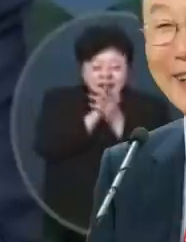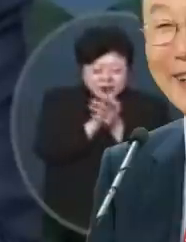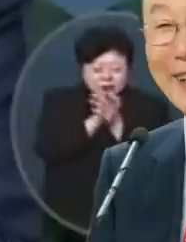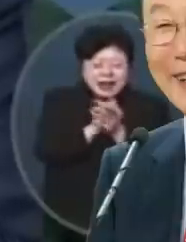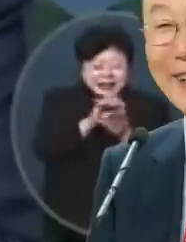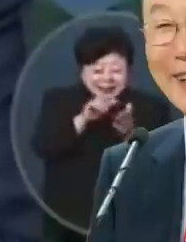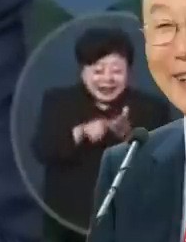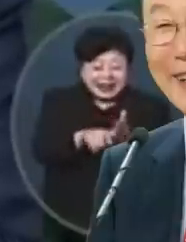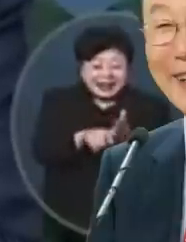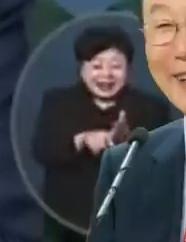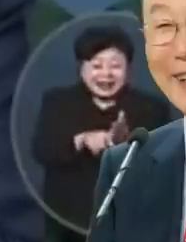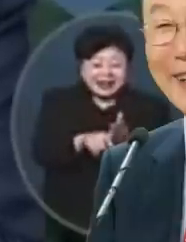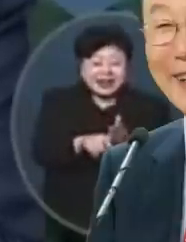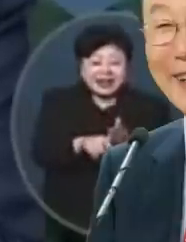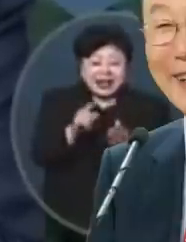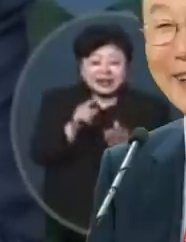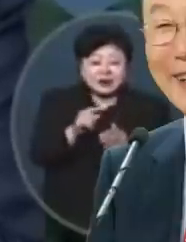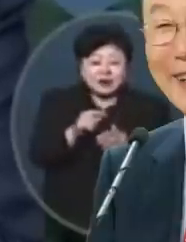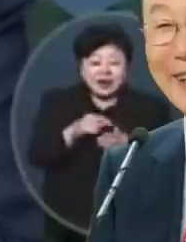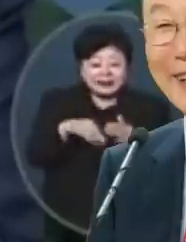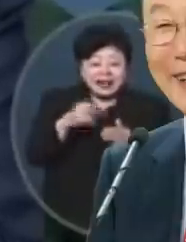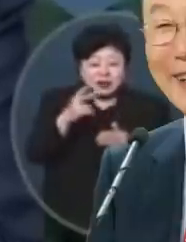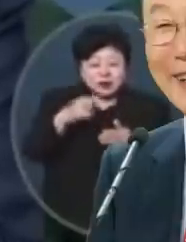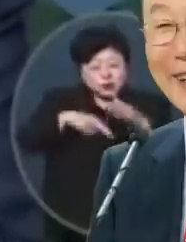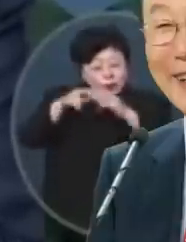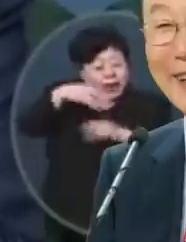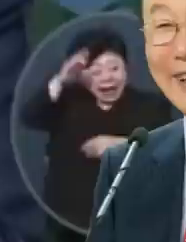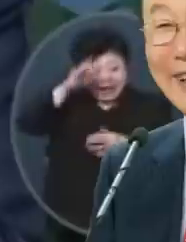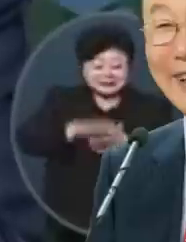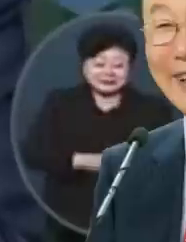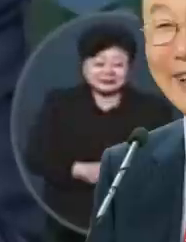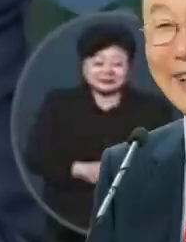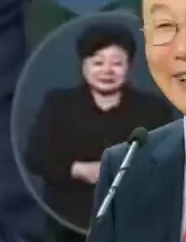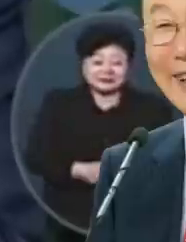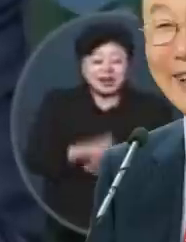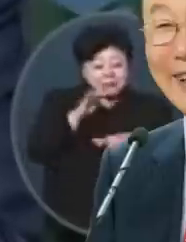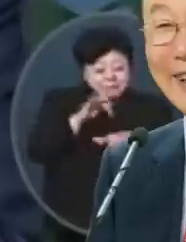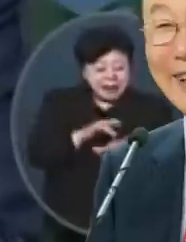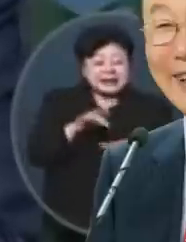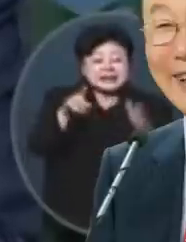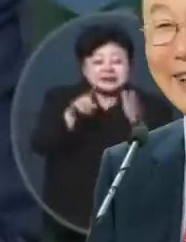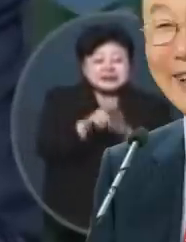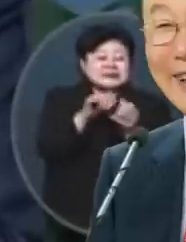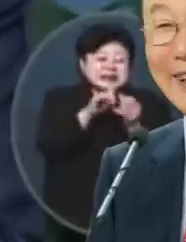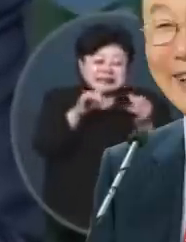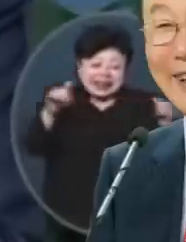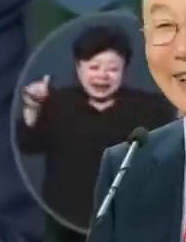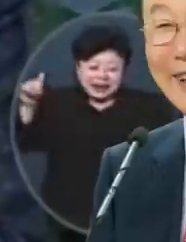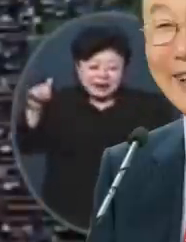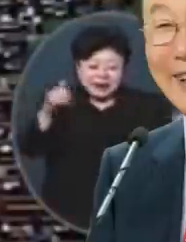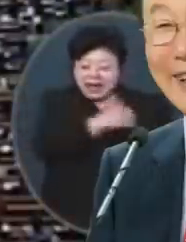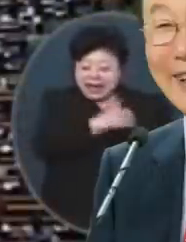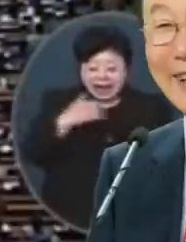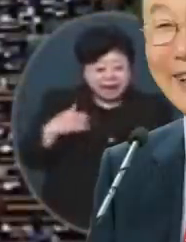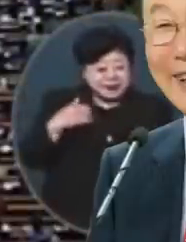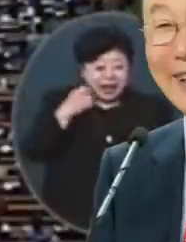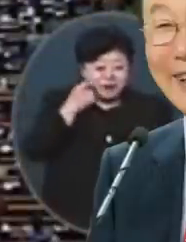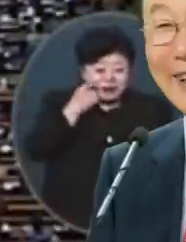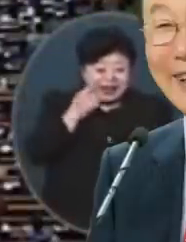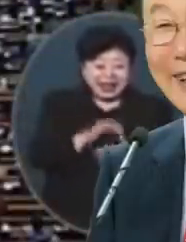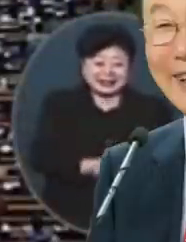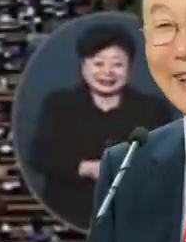나가면 한 길로 왔다가 일곱 길로 도망치는 것입니다. 마귀는 믿음의 사람을 감당할 수가 없는